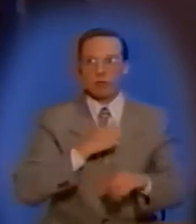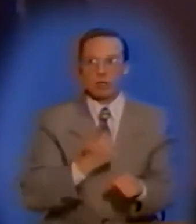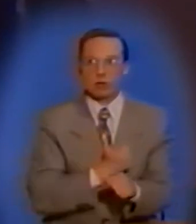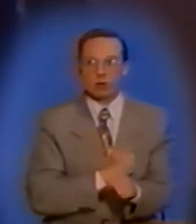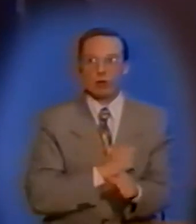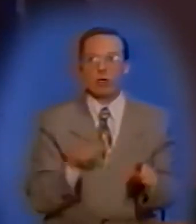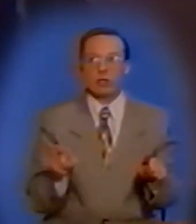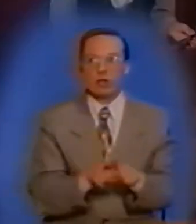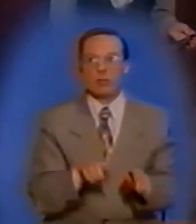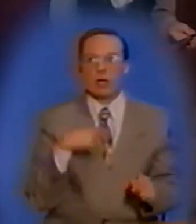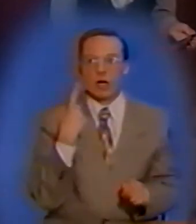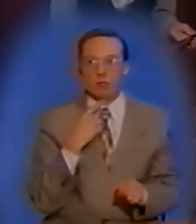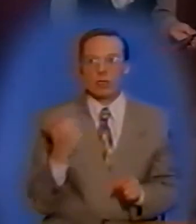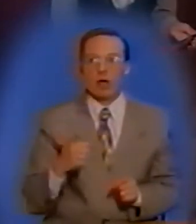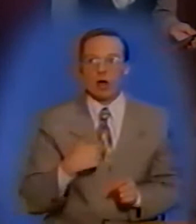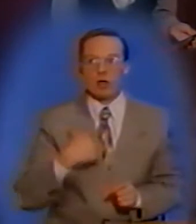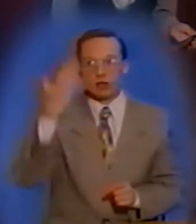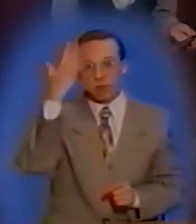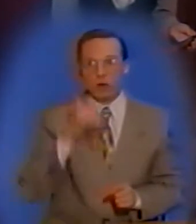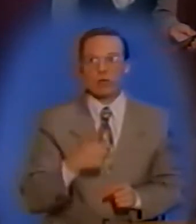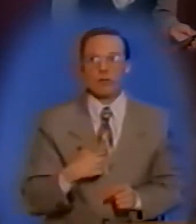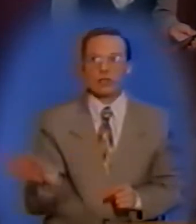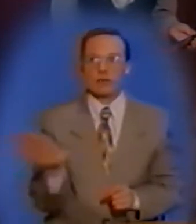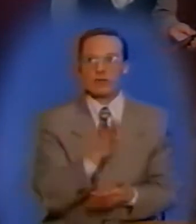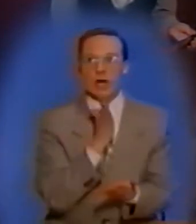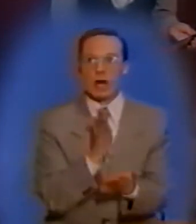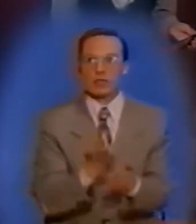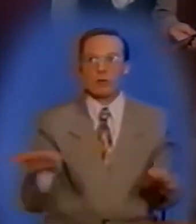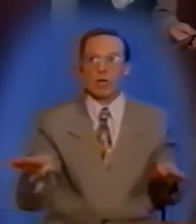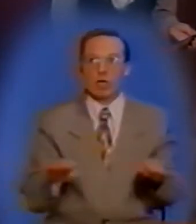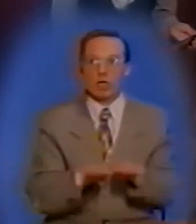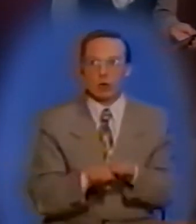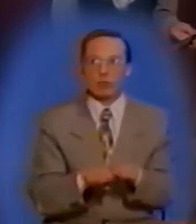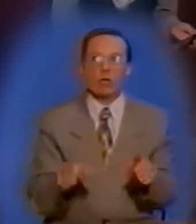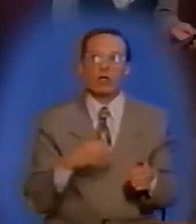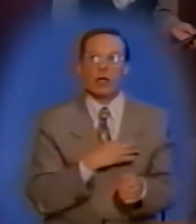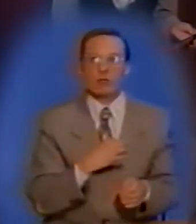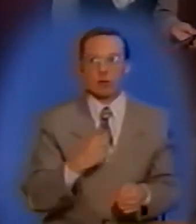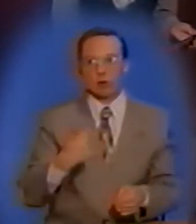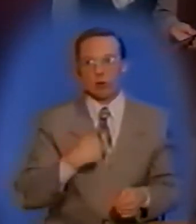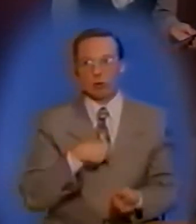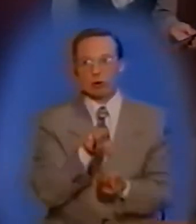taip kalbėti. Aš manau, kad mes visi yra lygus, nesvarbu nuo mūsų seksualinės